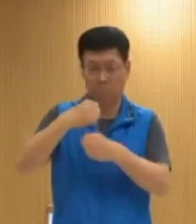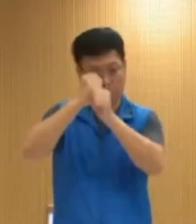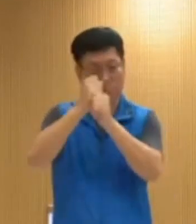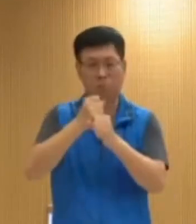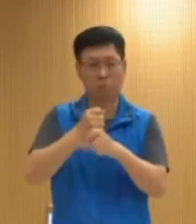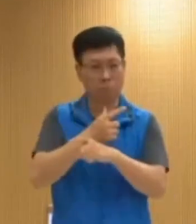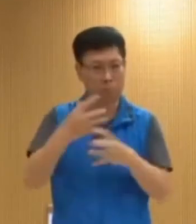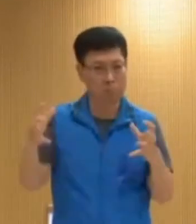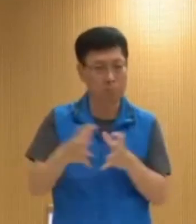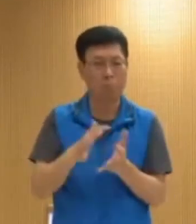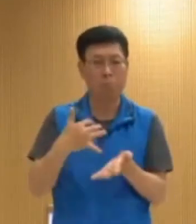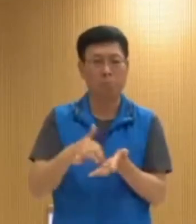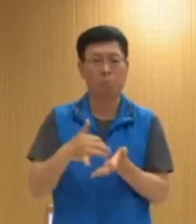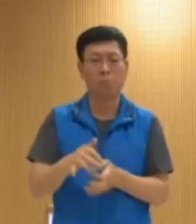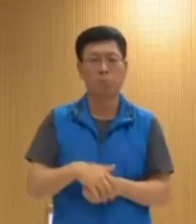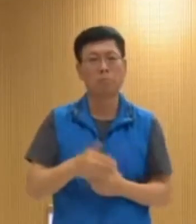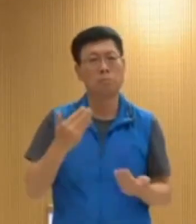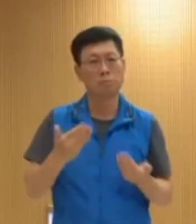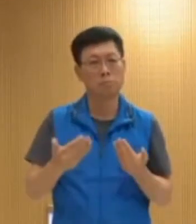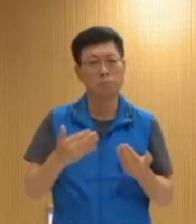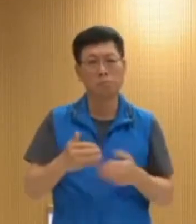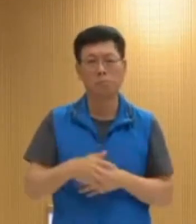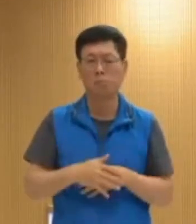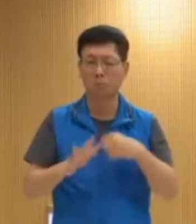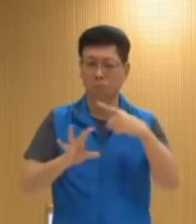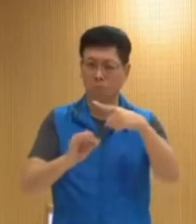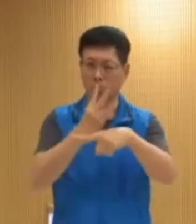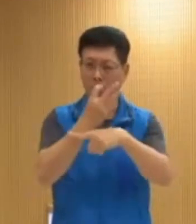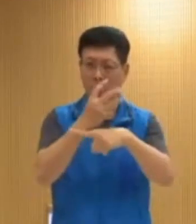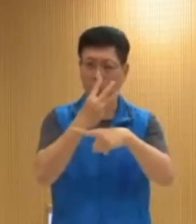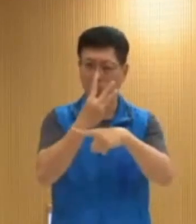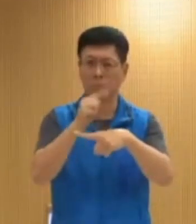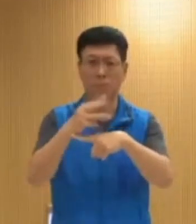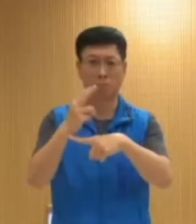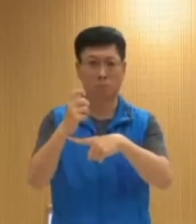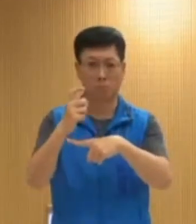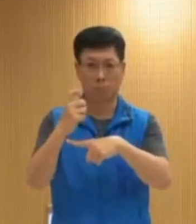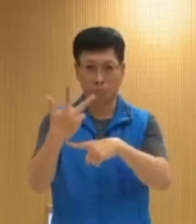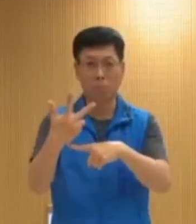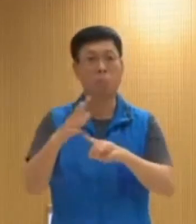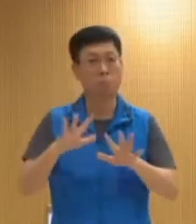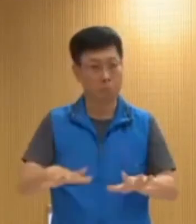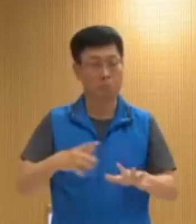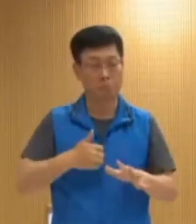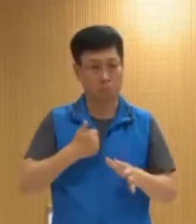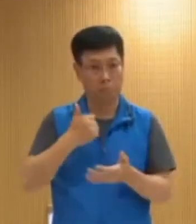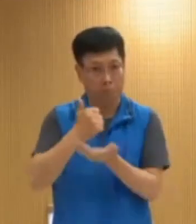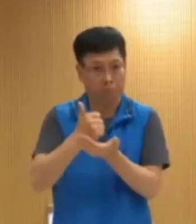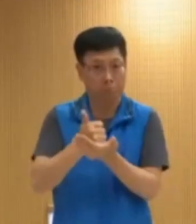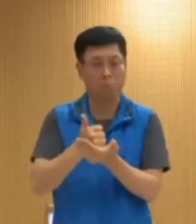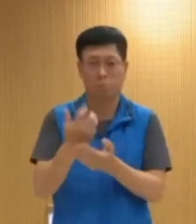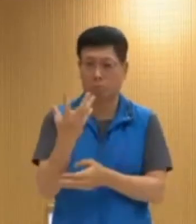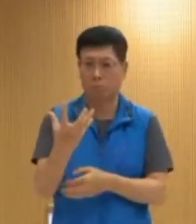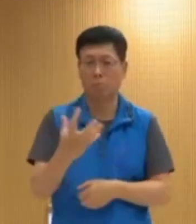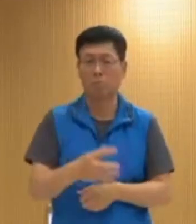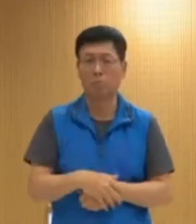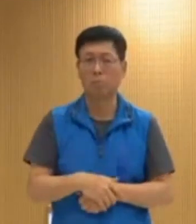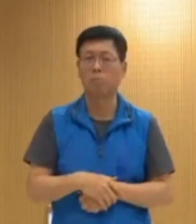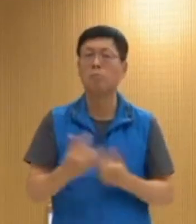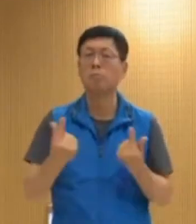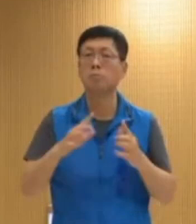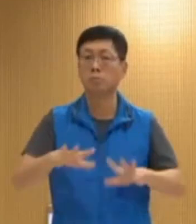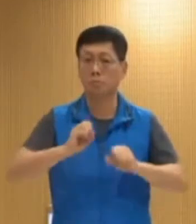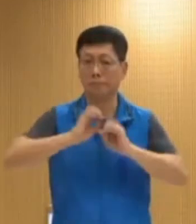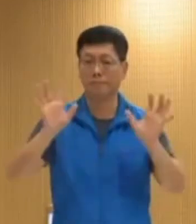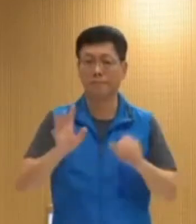案，总采检率有 3.67， 所以我们针对这一次确诊比较多的，像今